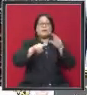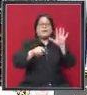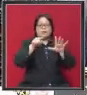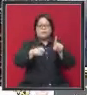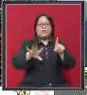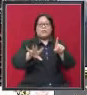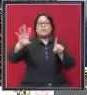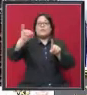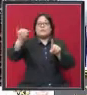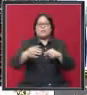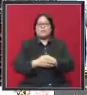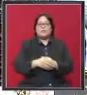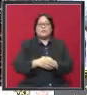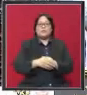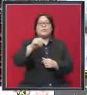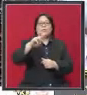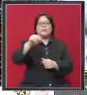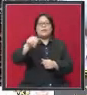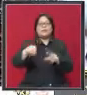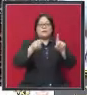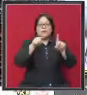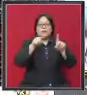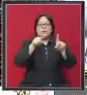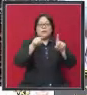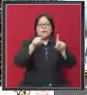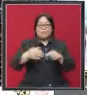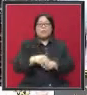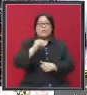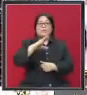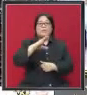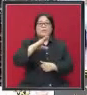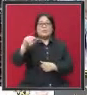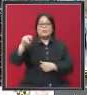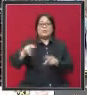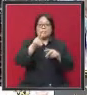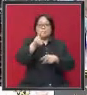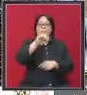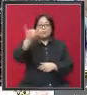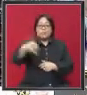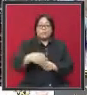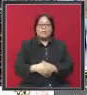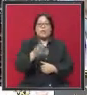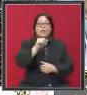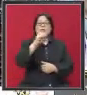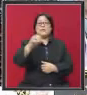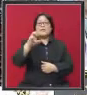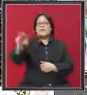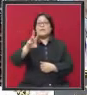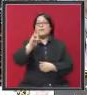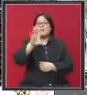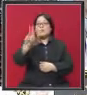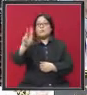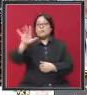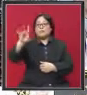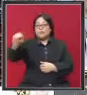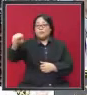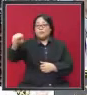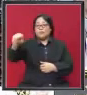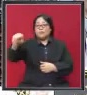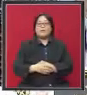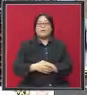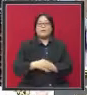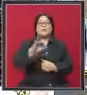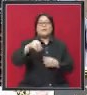1.5 bilion. Prasarana Malaysia Berhad 1.5 bilion. MCD Kecana 200 juta. SSER 675.8